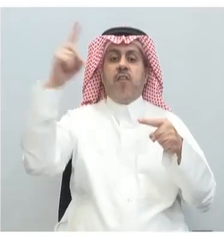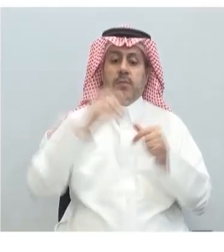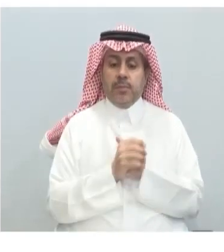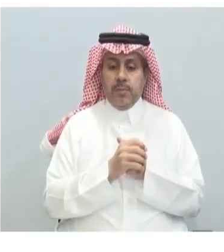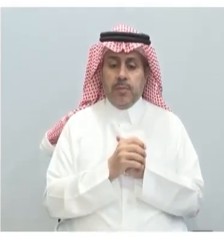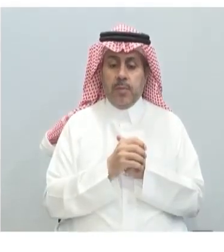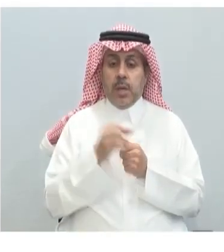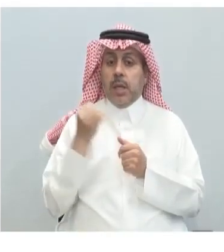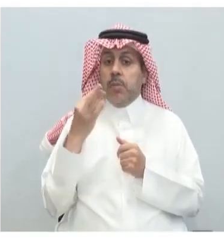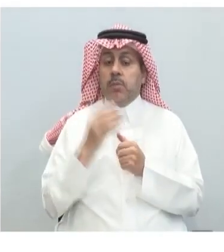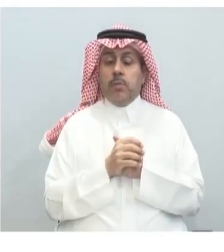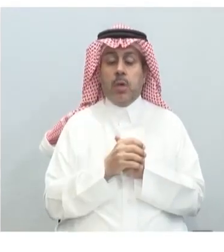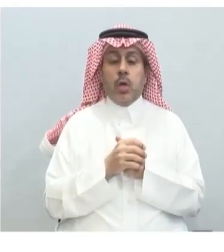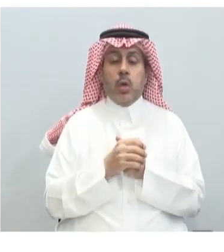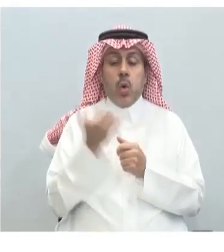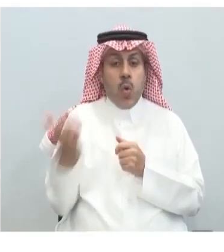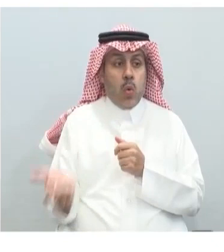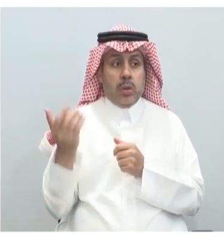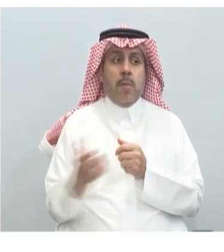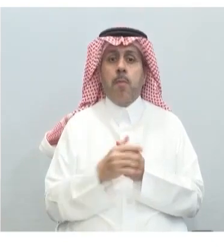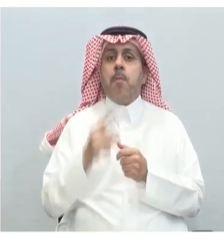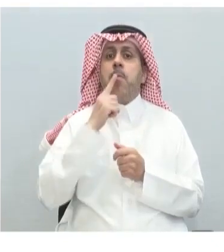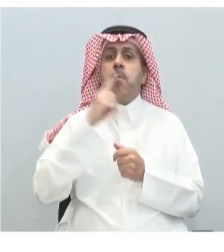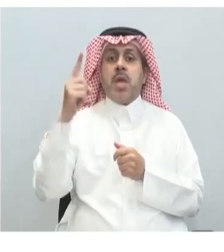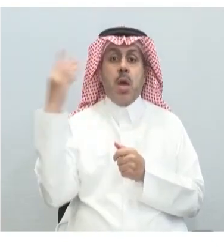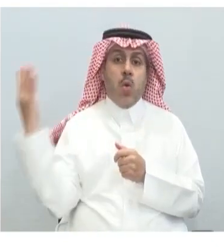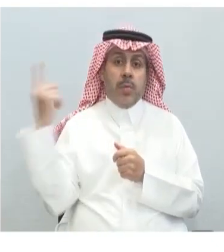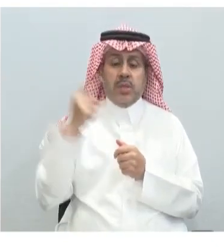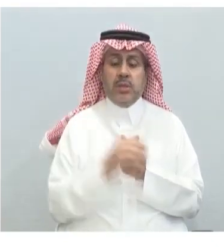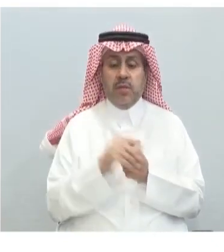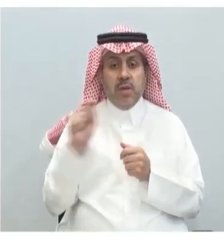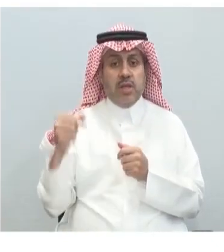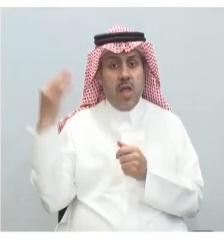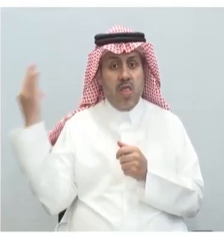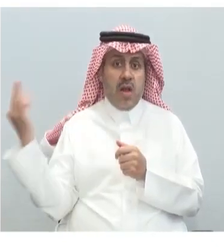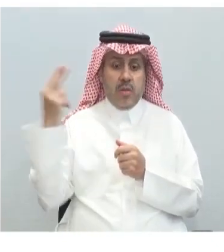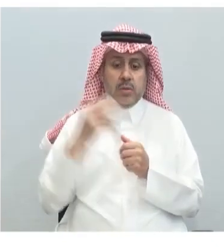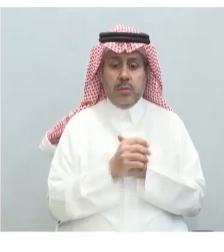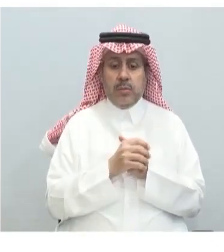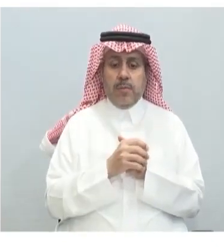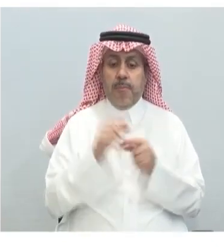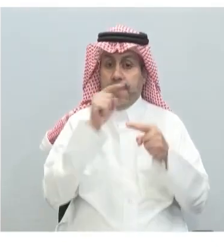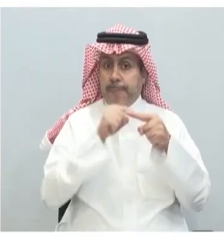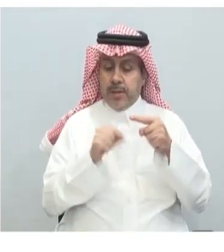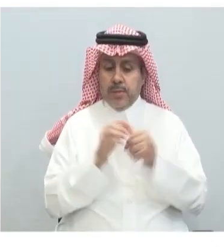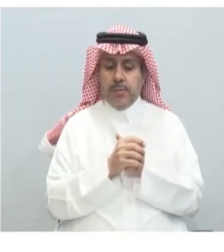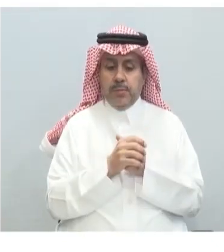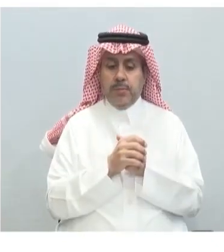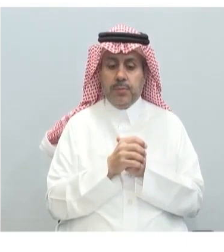القيمه الاخرى الكتله الموليه للاوكتان هي 114.2 اذا سيعطيني عندما اقوم بالقسمه